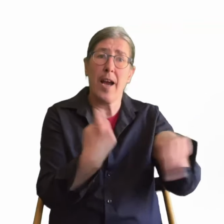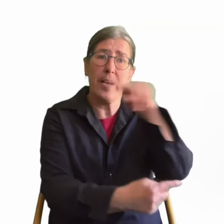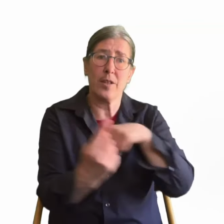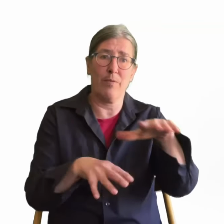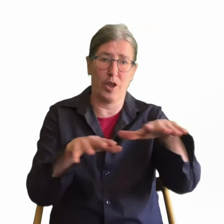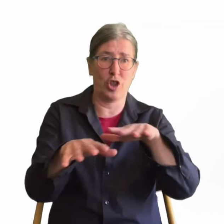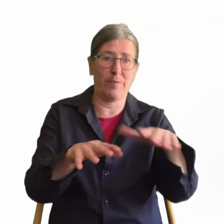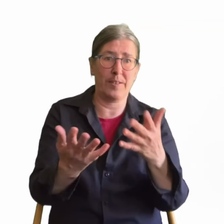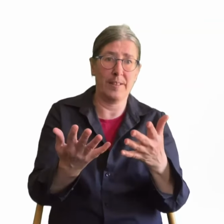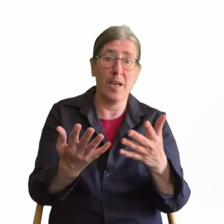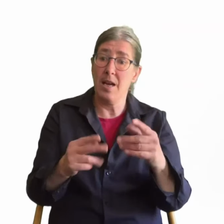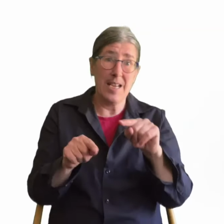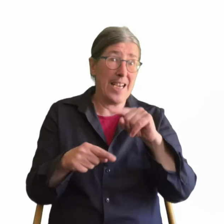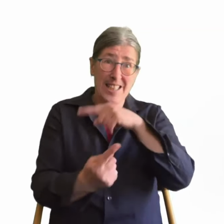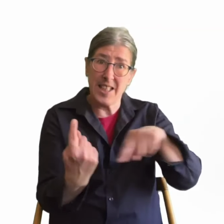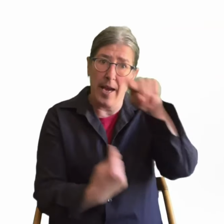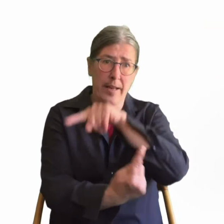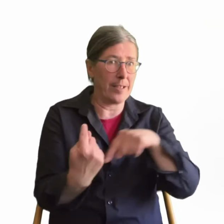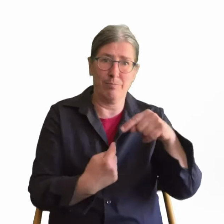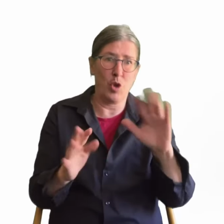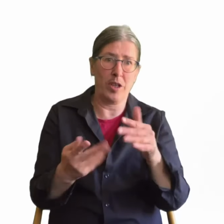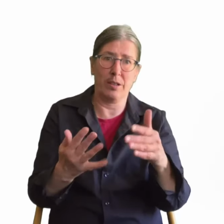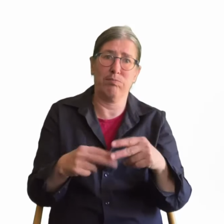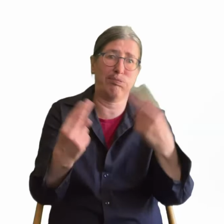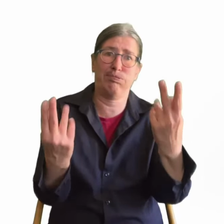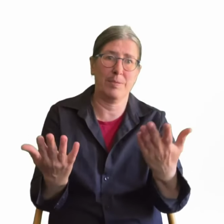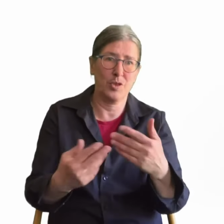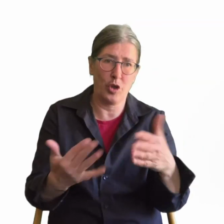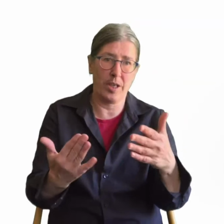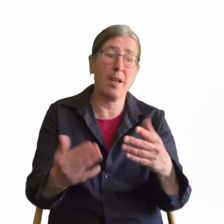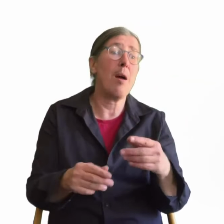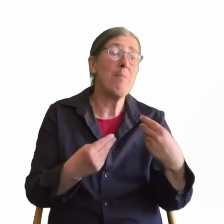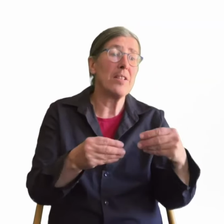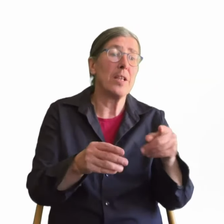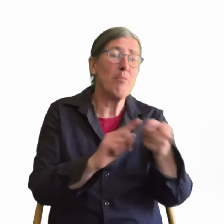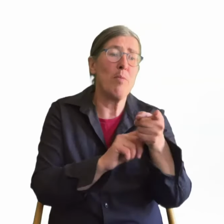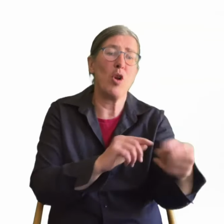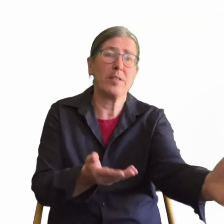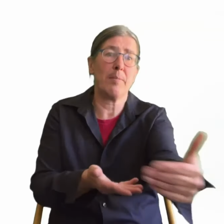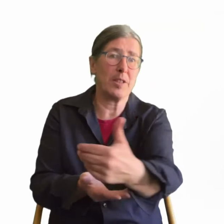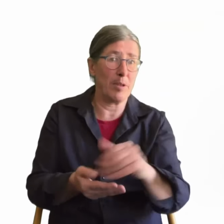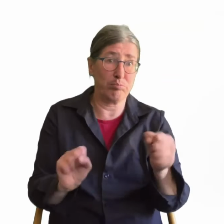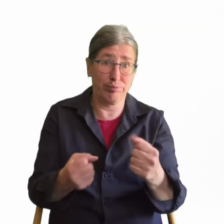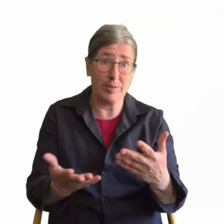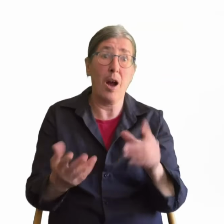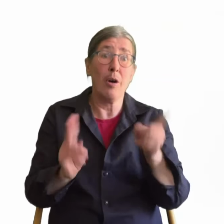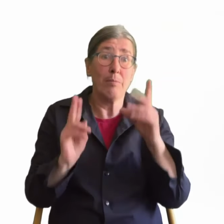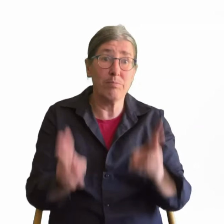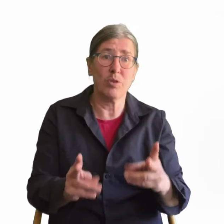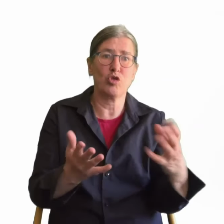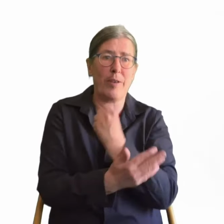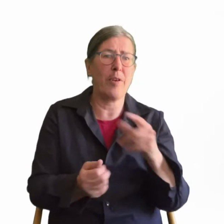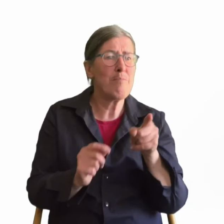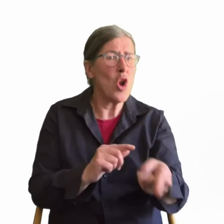ist das Recycling von Plastik in der Welt noch nicht weit fortgeschritten. Man kann nicht allen Plastikmüll einsammeln. Auch wenn man allen Müll